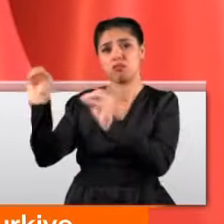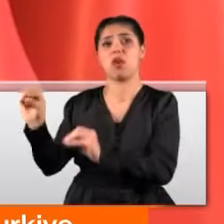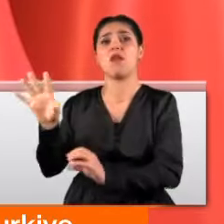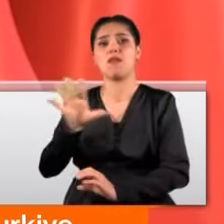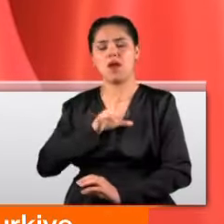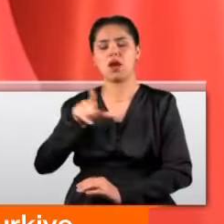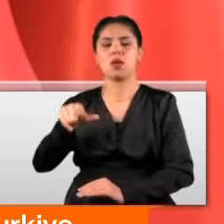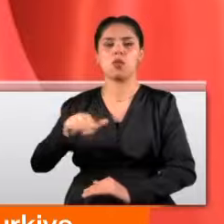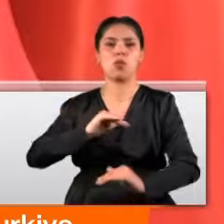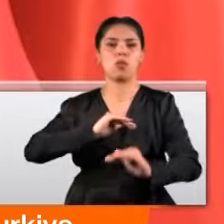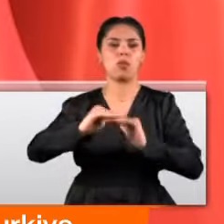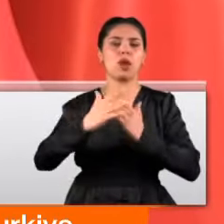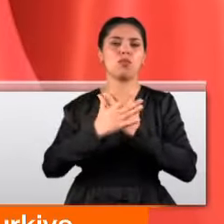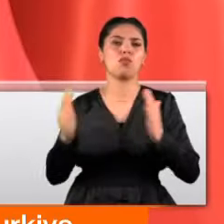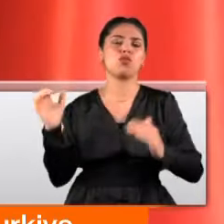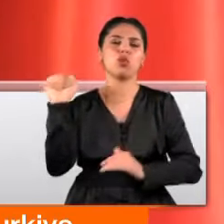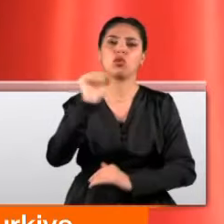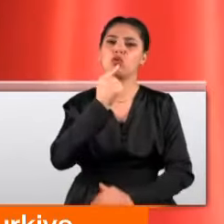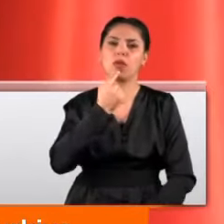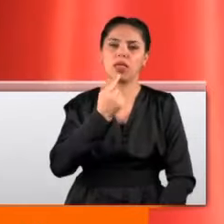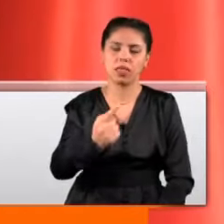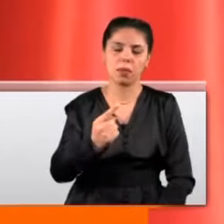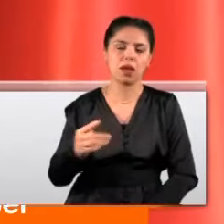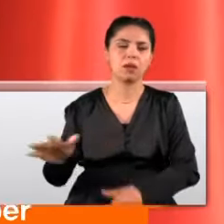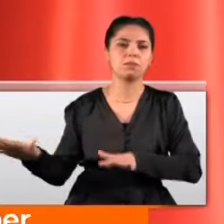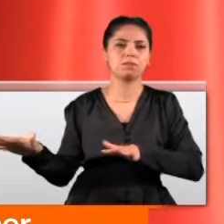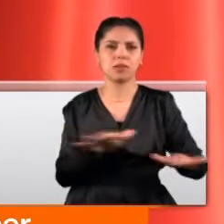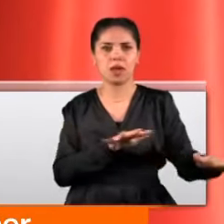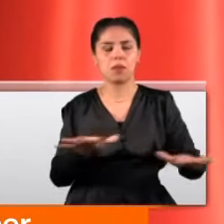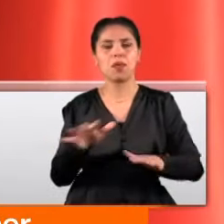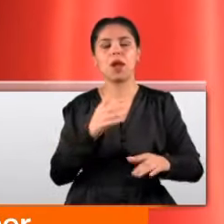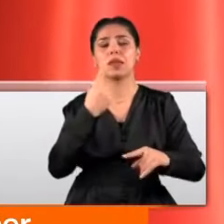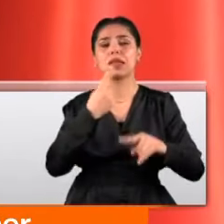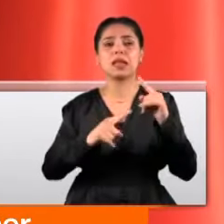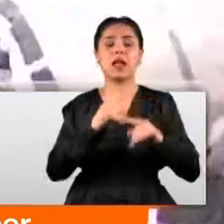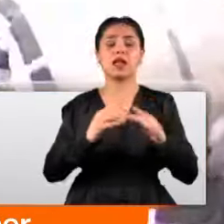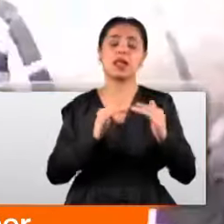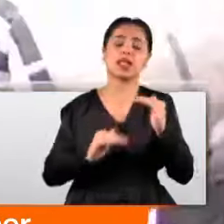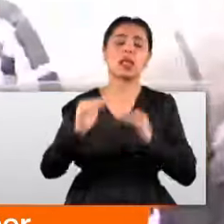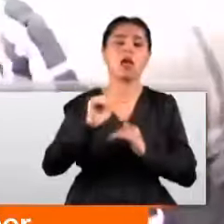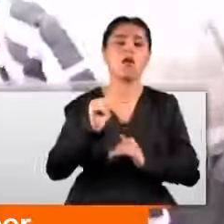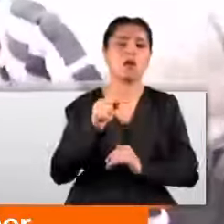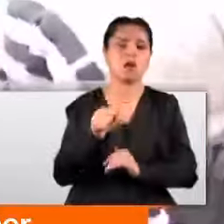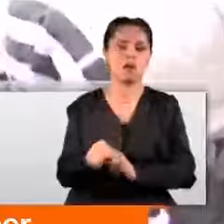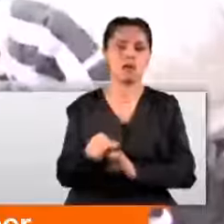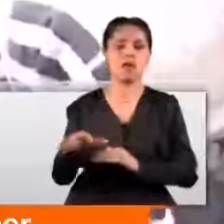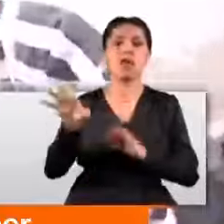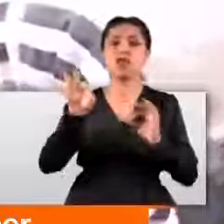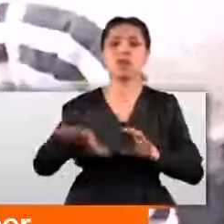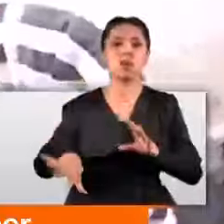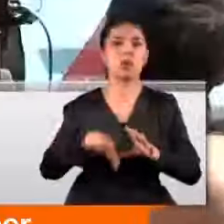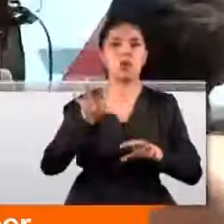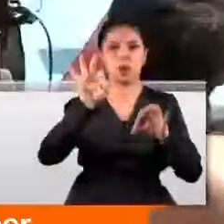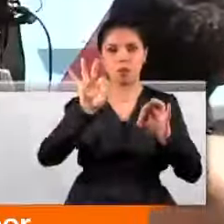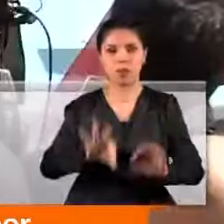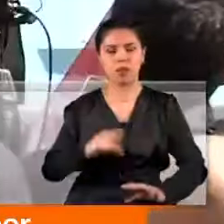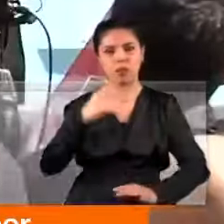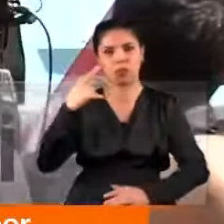bu milletin en büyük düşmanıdır. Deprem siyaset üstü bir konudur. Sıra kura çekimine geldi.